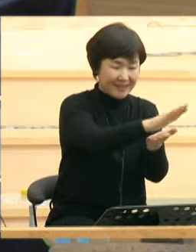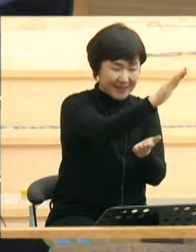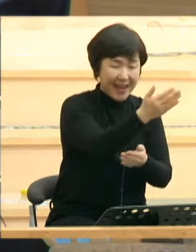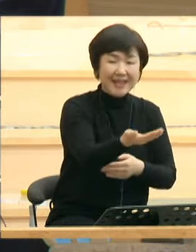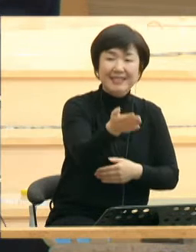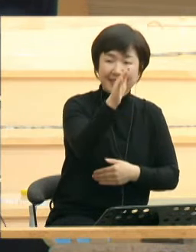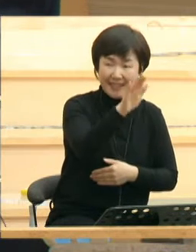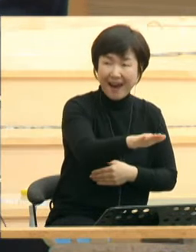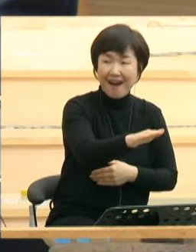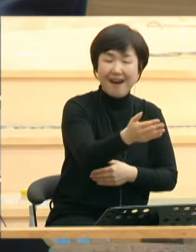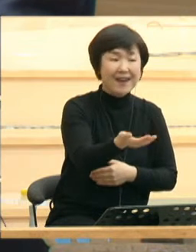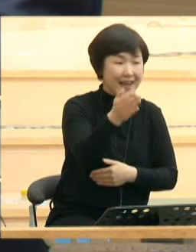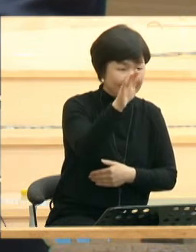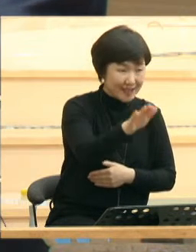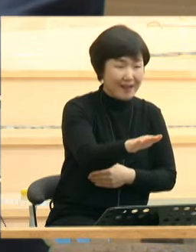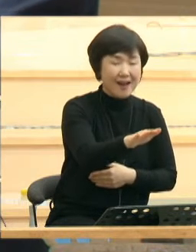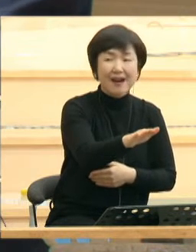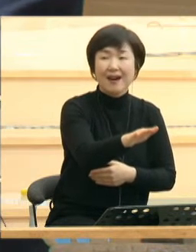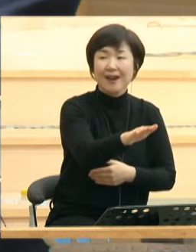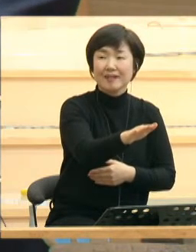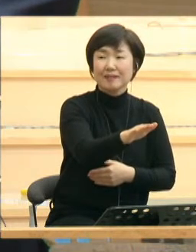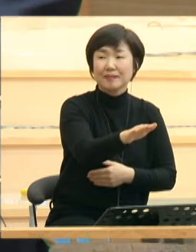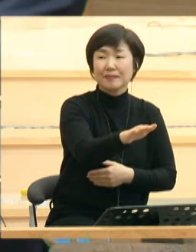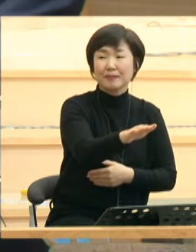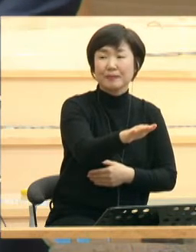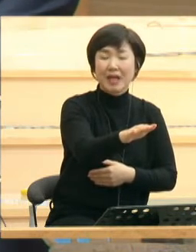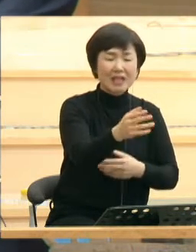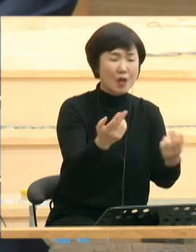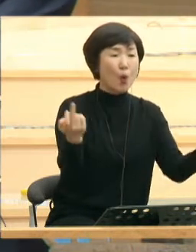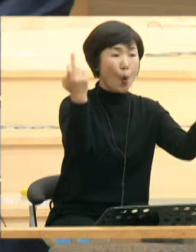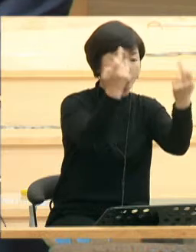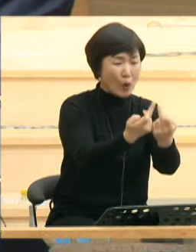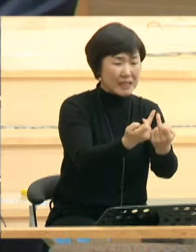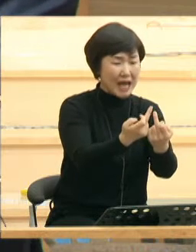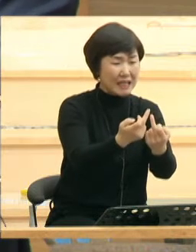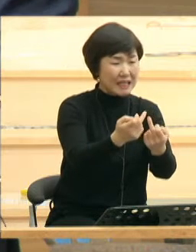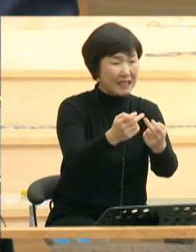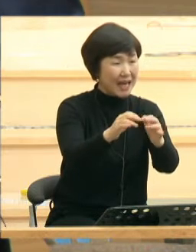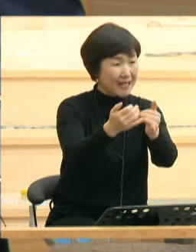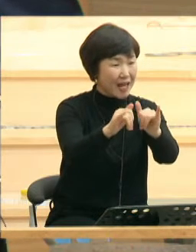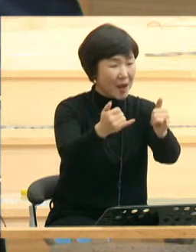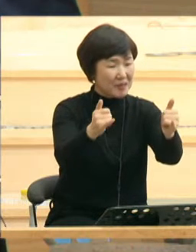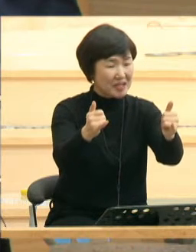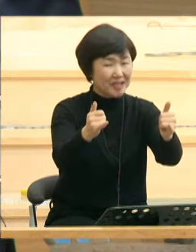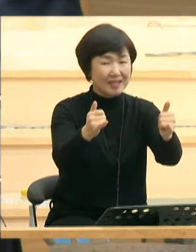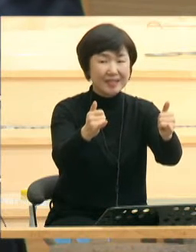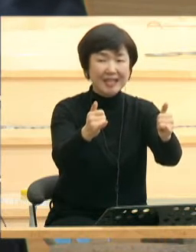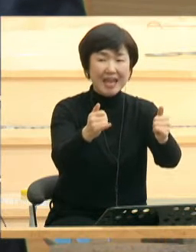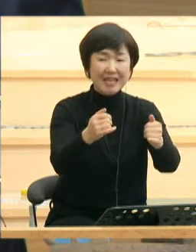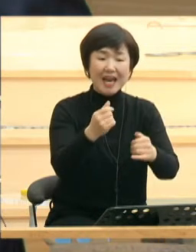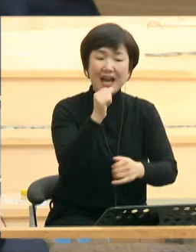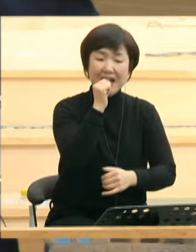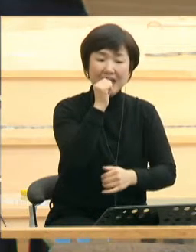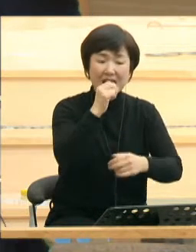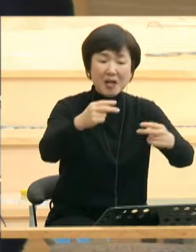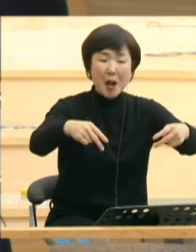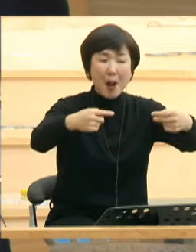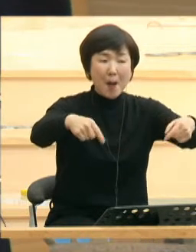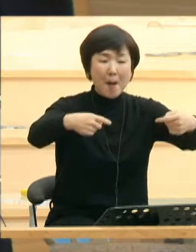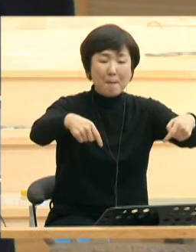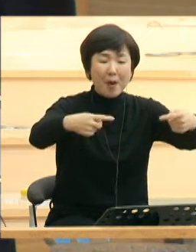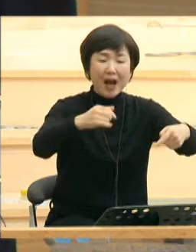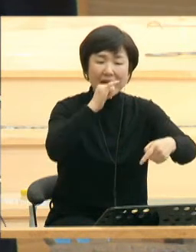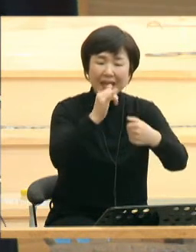뭐 뭐 하였으나 쫓아내 였으나 걸 짝의 주민들은 설 병거 가 있으므로 그들을